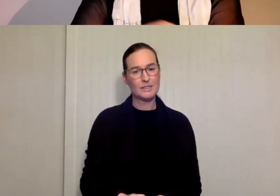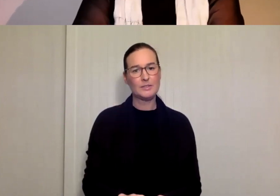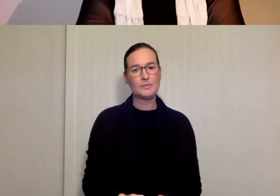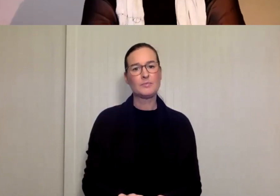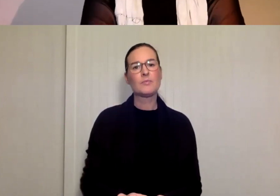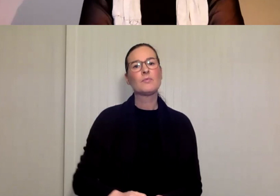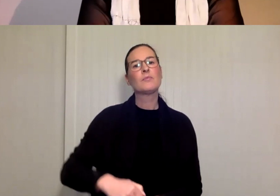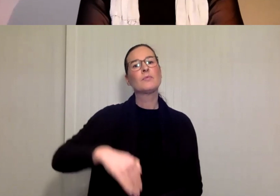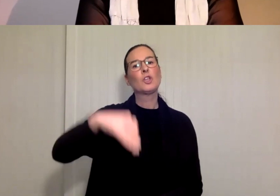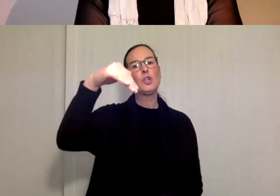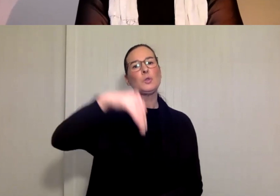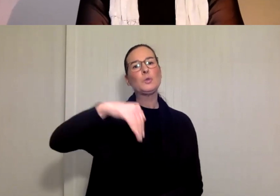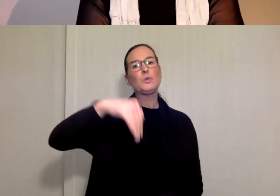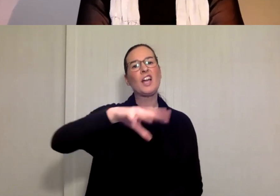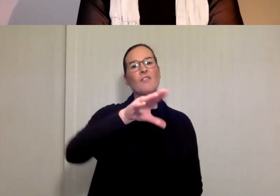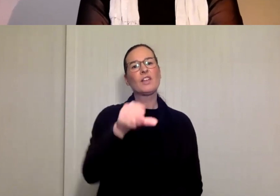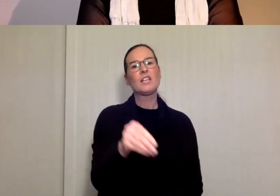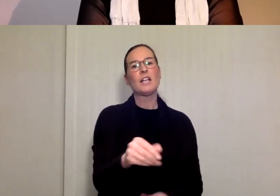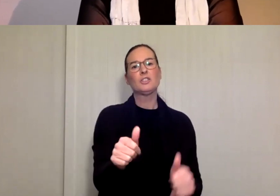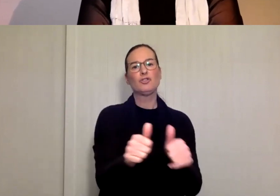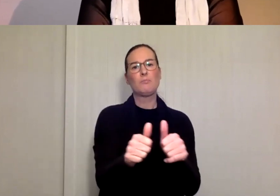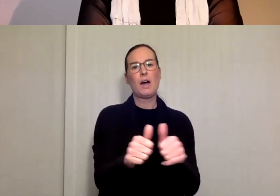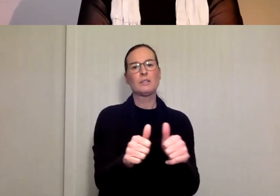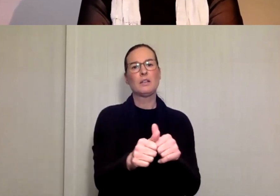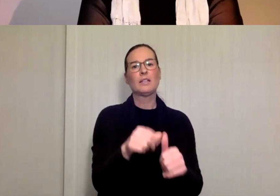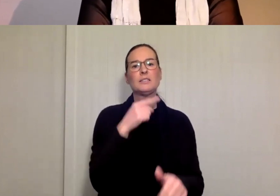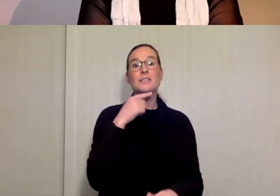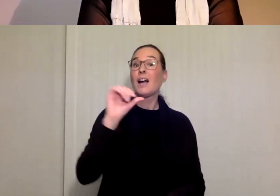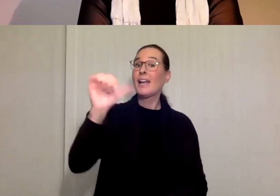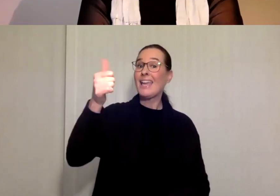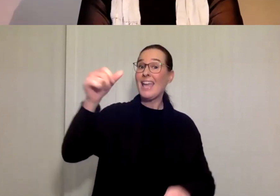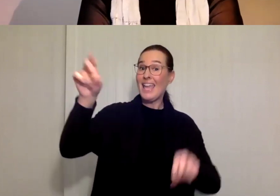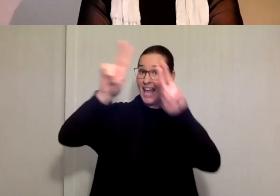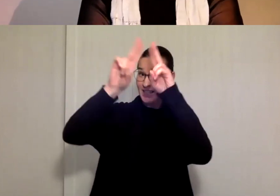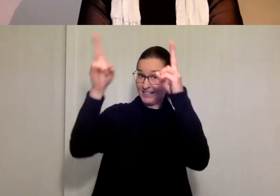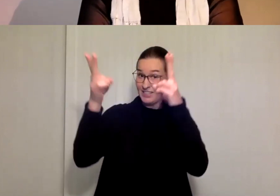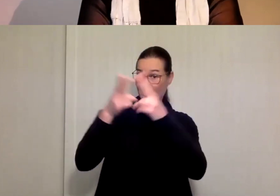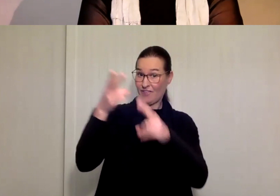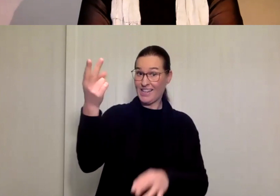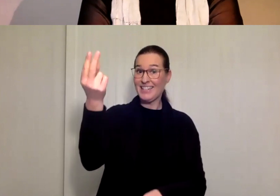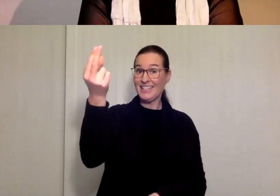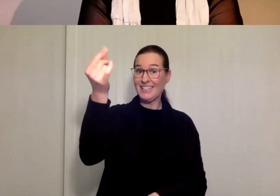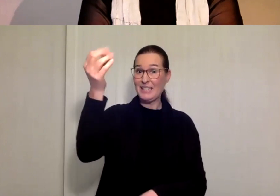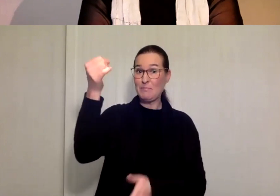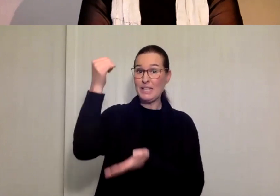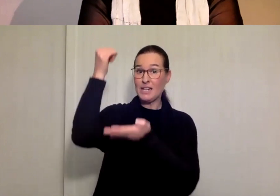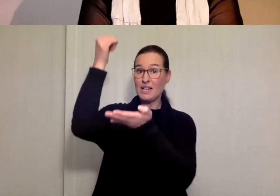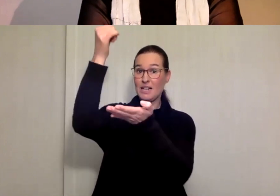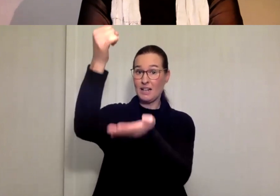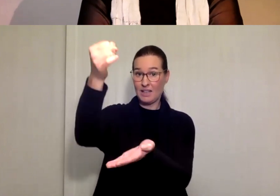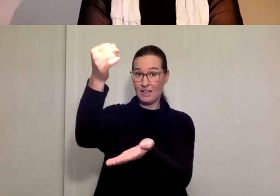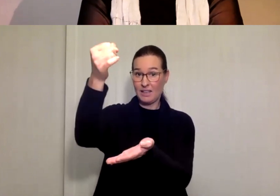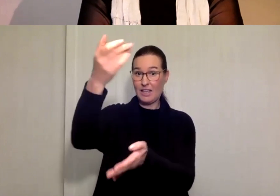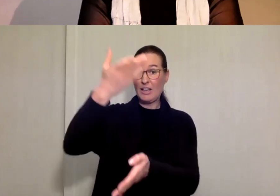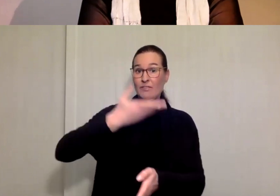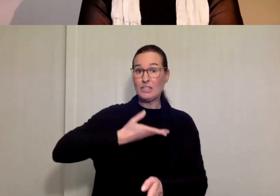Partnern hörten, die so reagierten, ihr wollt mit den Mitteln der ersten Welt die Situation in den Townships in Cape